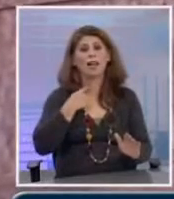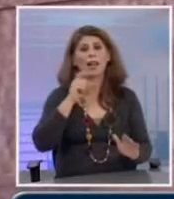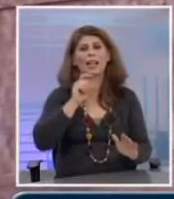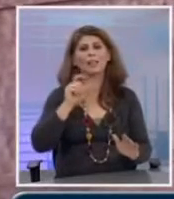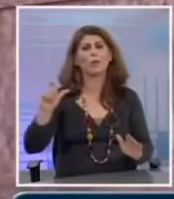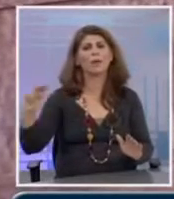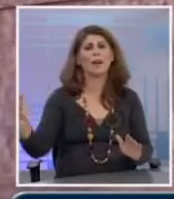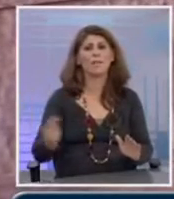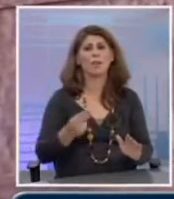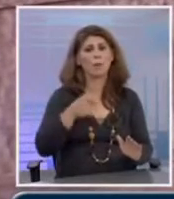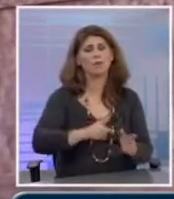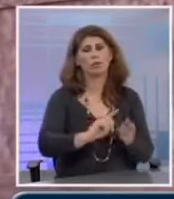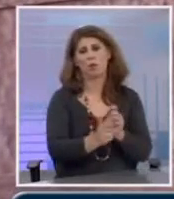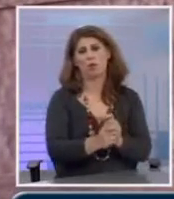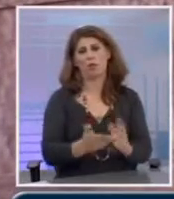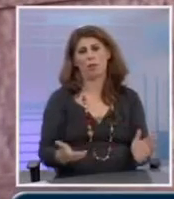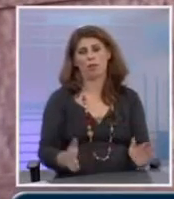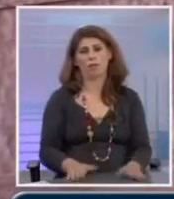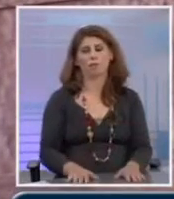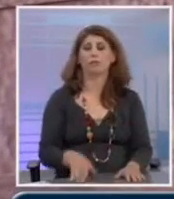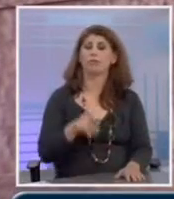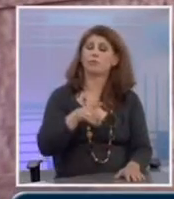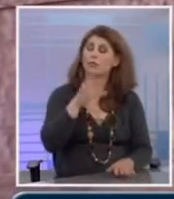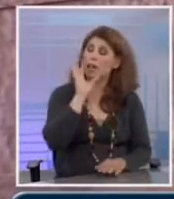ευρώ από αυτή την τροπολογία. Αυτή είναι η